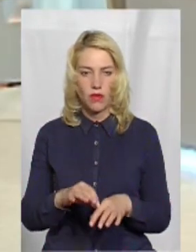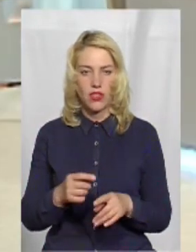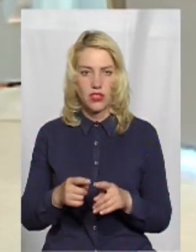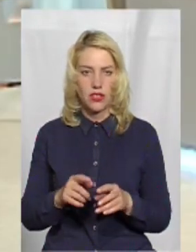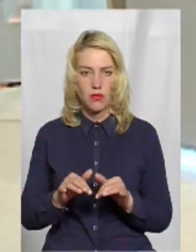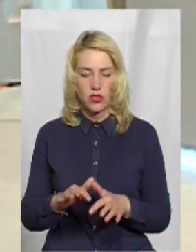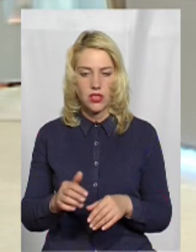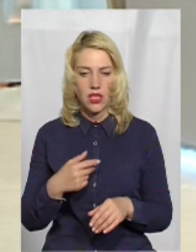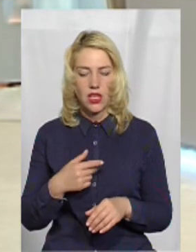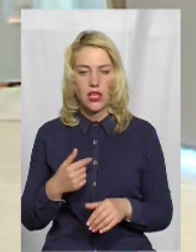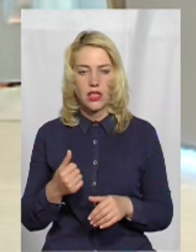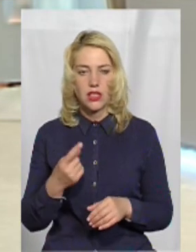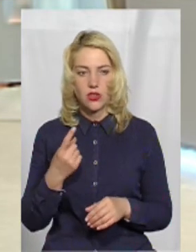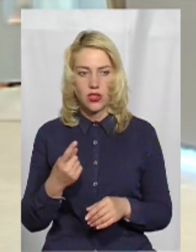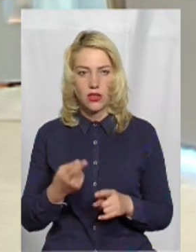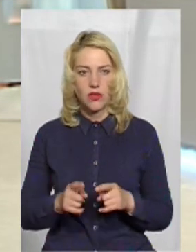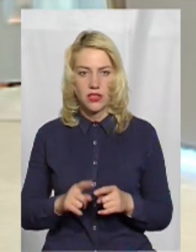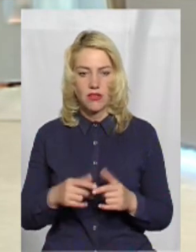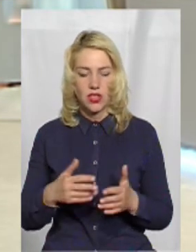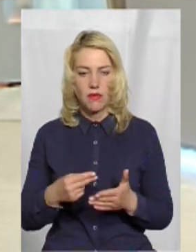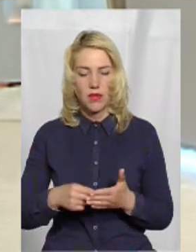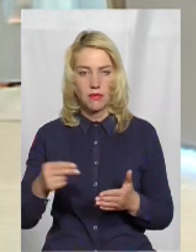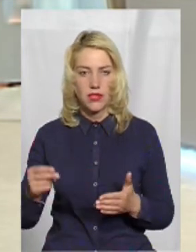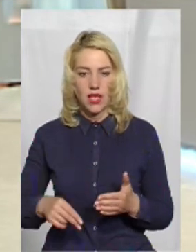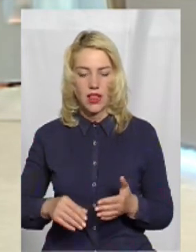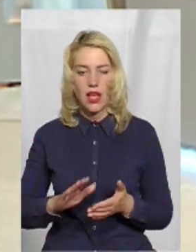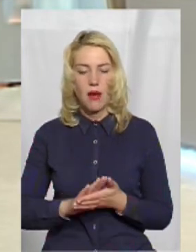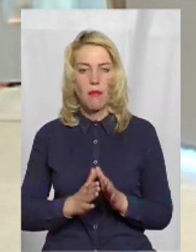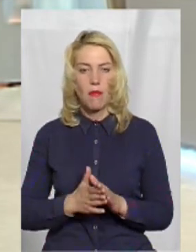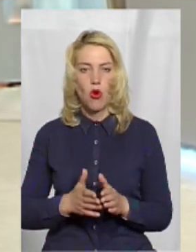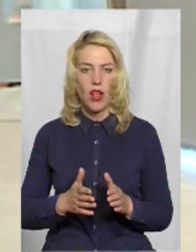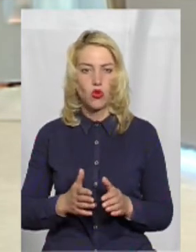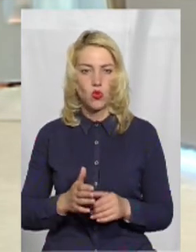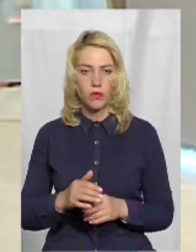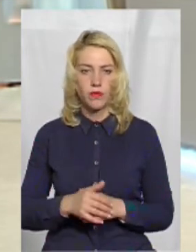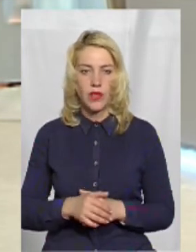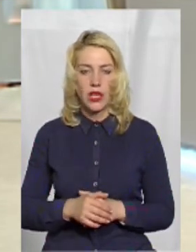ми комунікуємо, і з одним ми вже підписали такий меморандум.